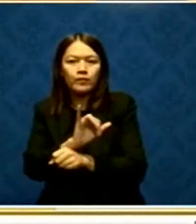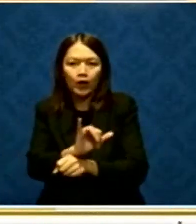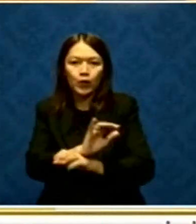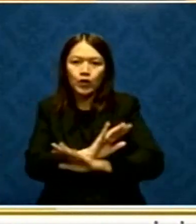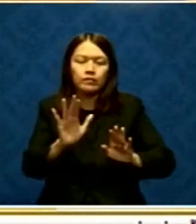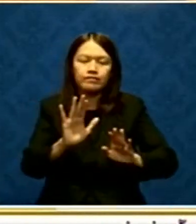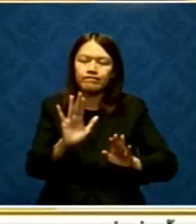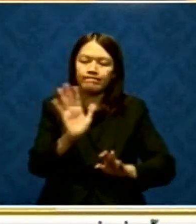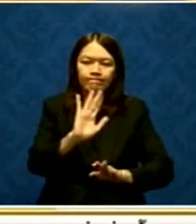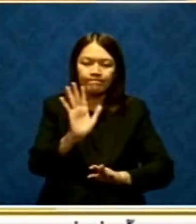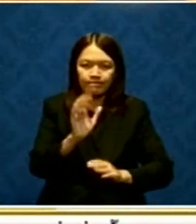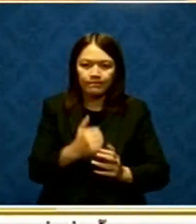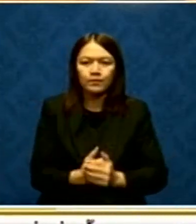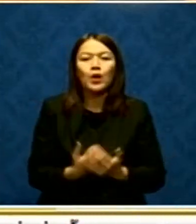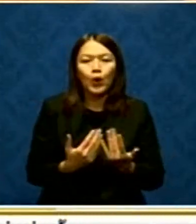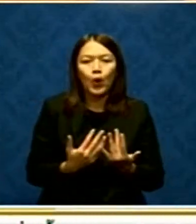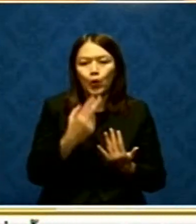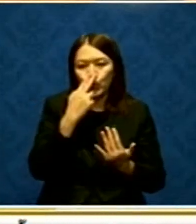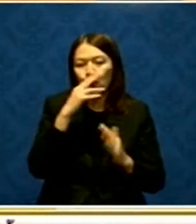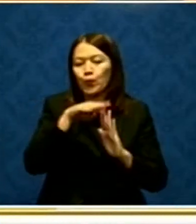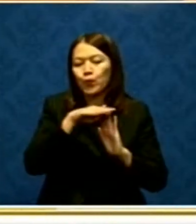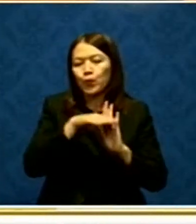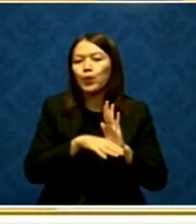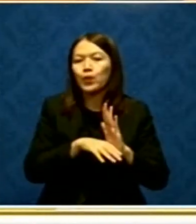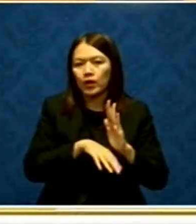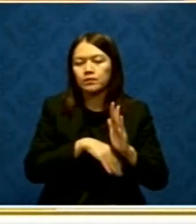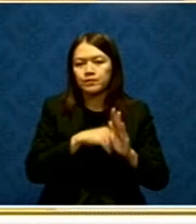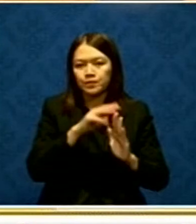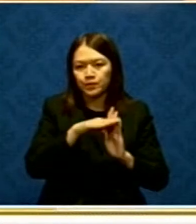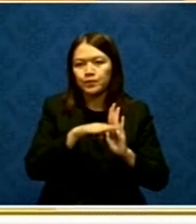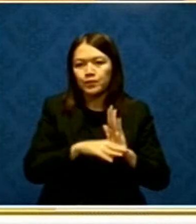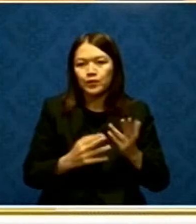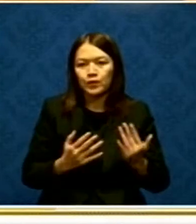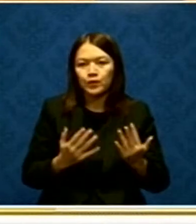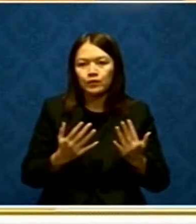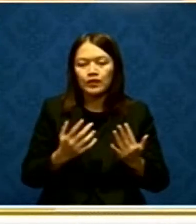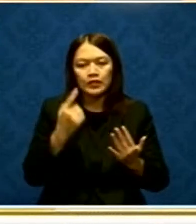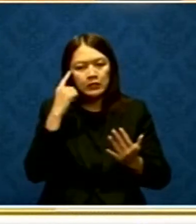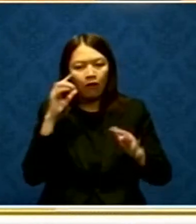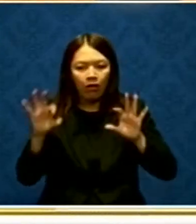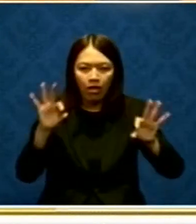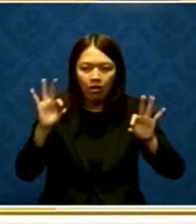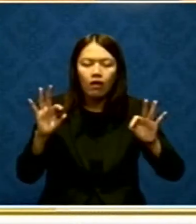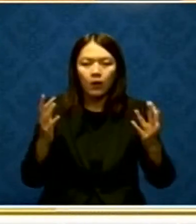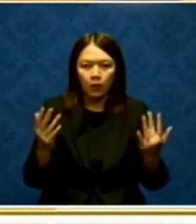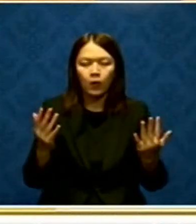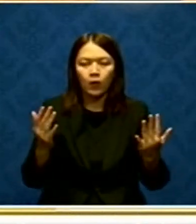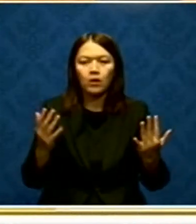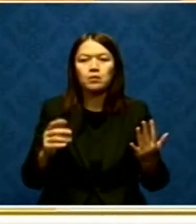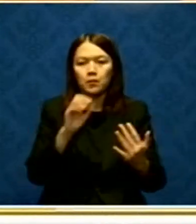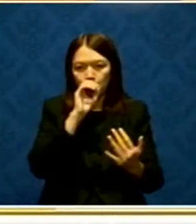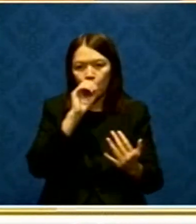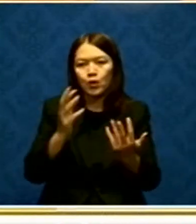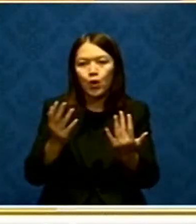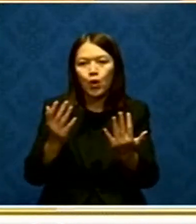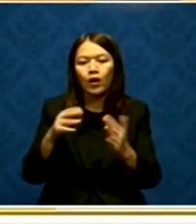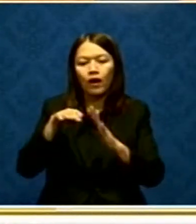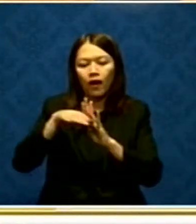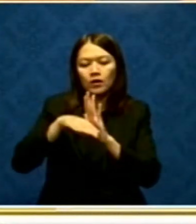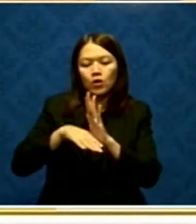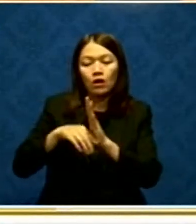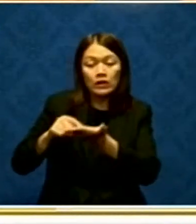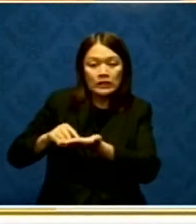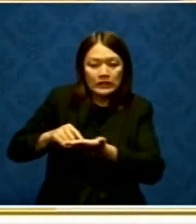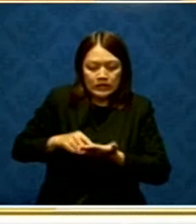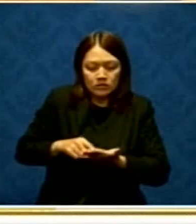ราะนั้นนี่เราต้องดำเนินตามกรอบเวลาส่วนจะเอาทางใดนั้นนี่ก็อย่างที่เรียนเมื่อสักครู่ครับถ้าเรื่องมันมาถึ